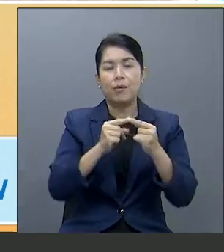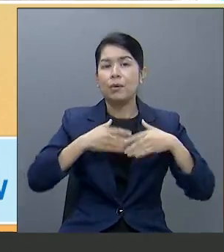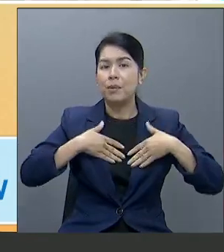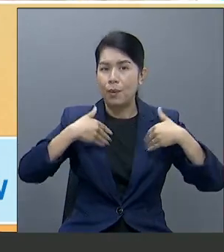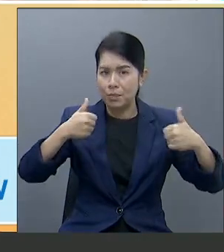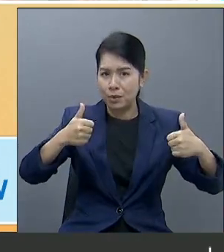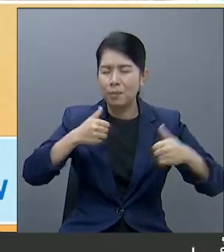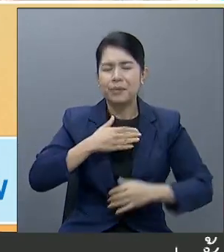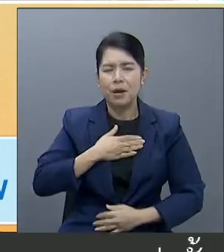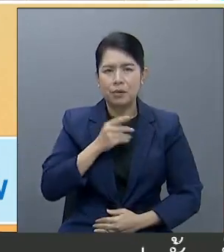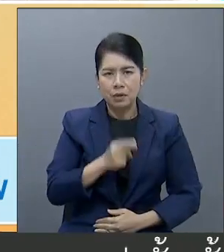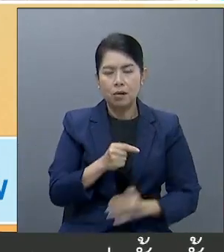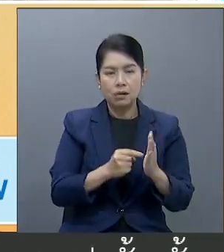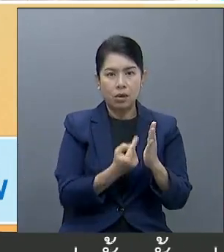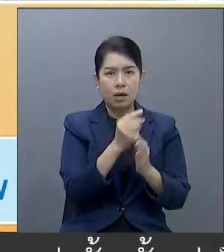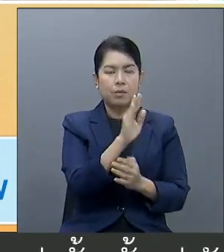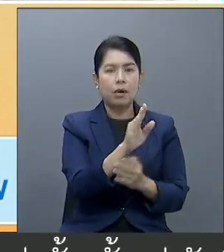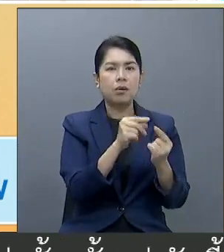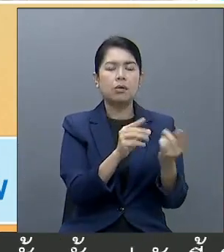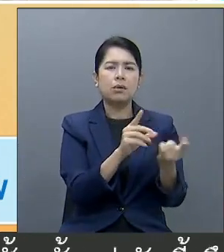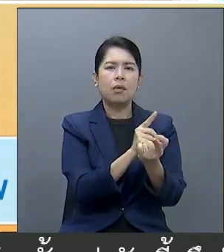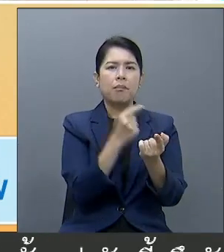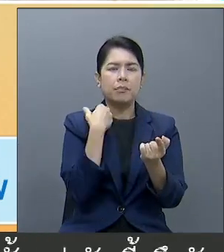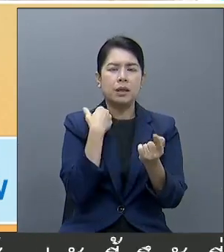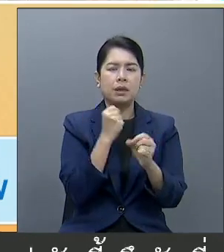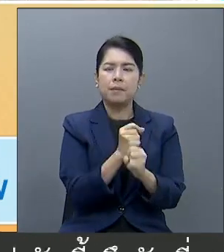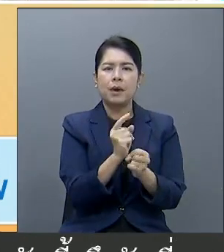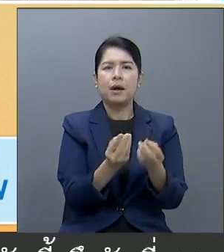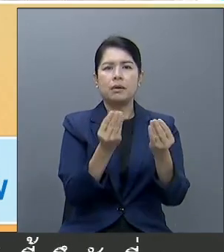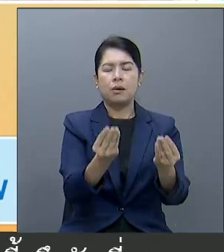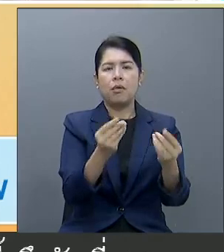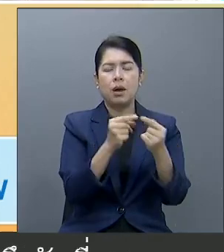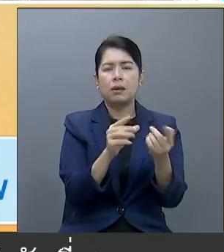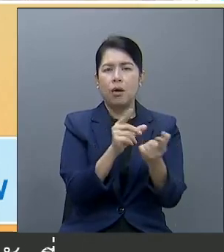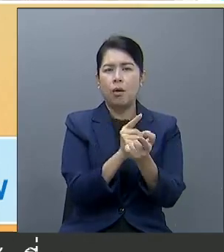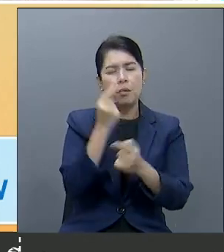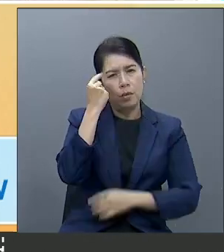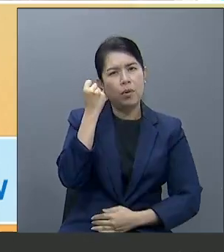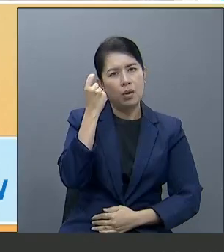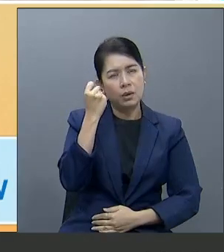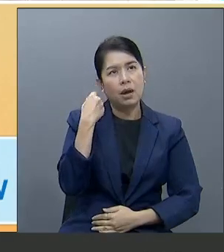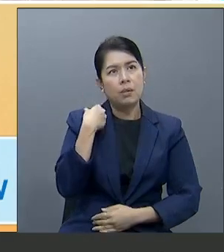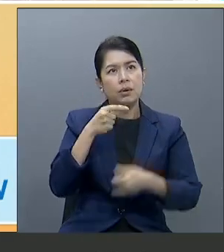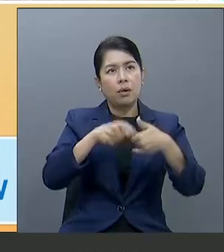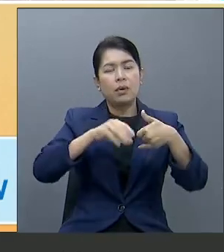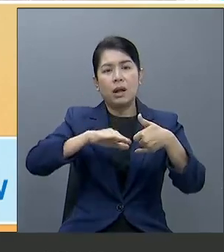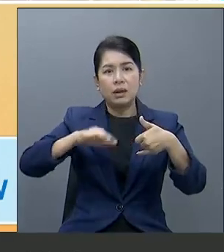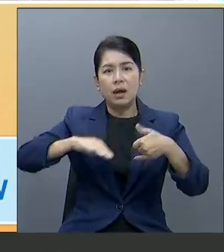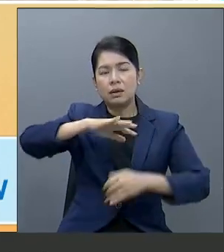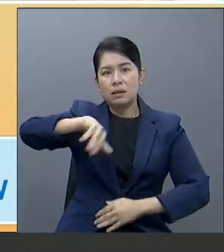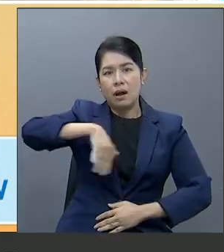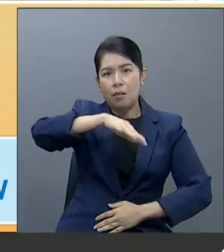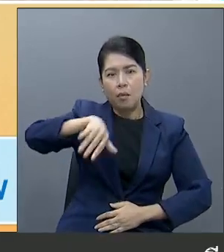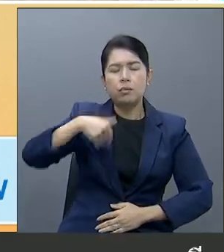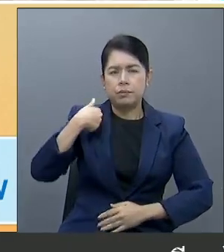โมเมนตัมที่เกิดขึ้นในสังคมเลยนะแรงขับเคลื่อนที่จะเกิดกระแสในสังคมที่ตระหนักว่าเด็กทุกคนที่เกิดมาในประเทศนี้เป็นกับคนที่เป็นสำ